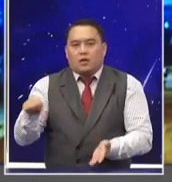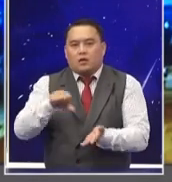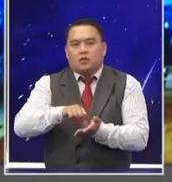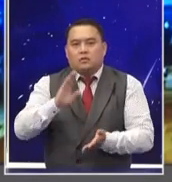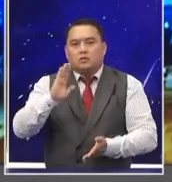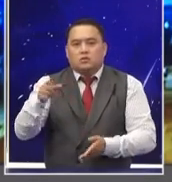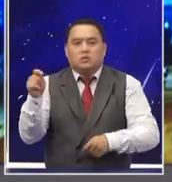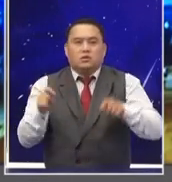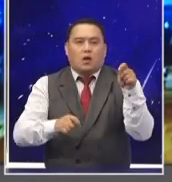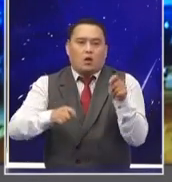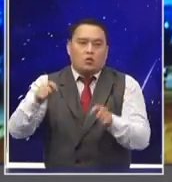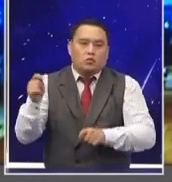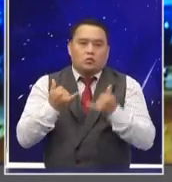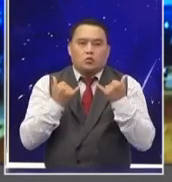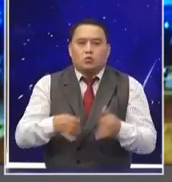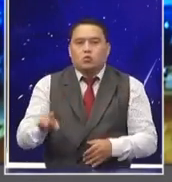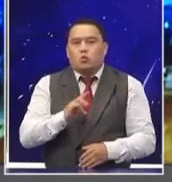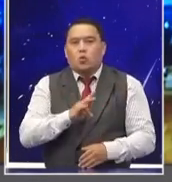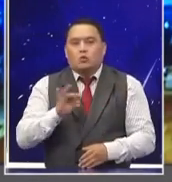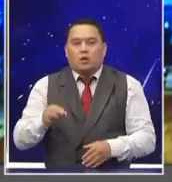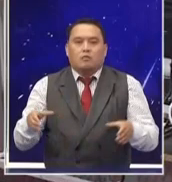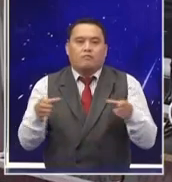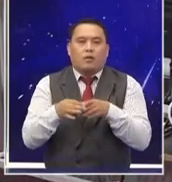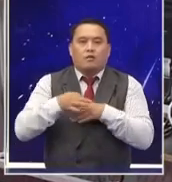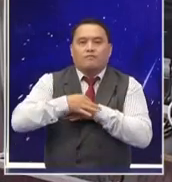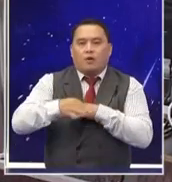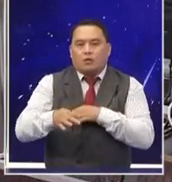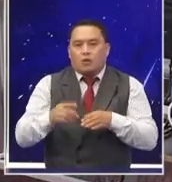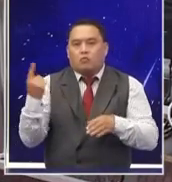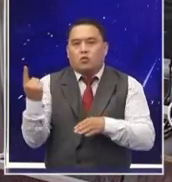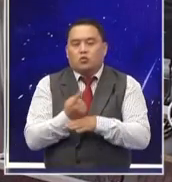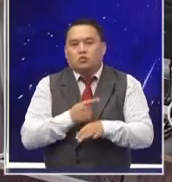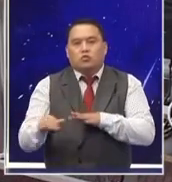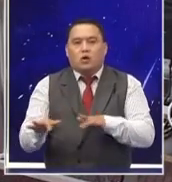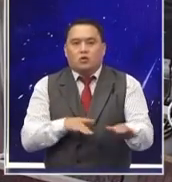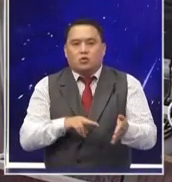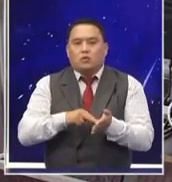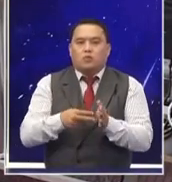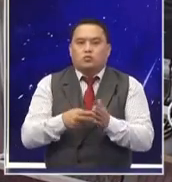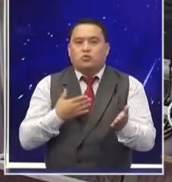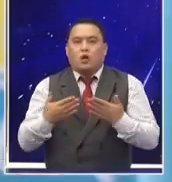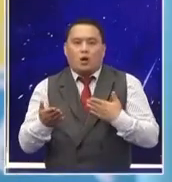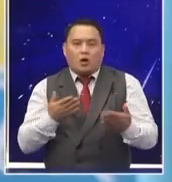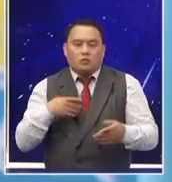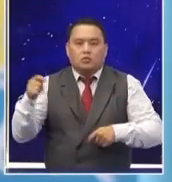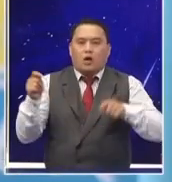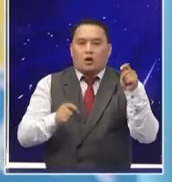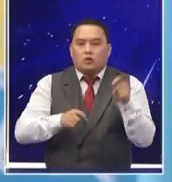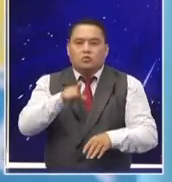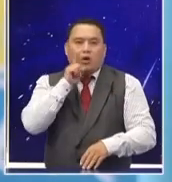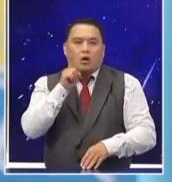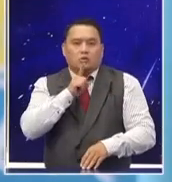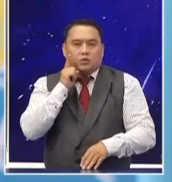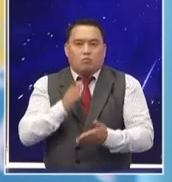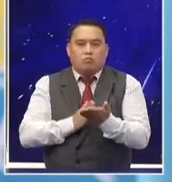қатысады. Делегация тобы бүгін облыстық Нұр Отан партиясы филиалында алдағы шараны өткізу барысын талқылады. Съезде қабылданатын жастар